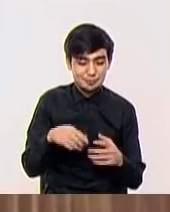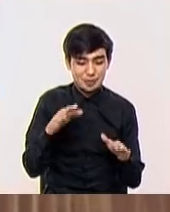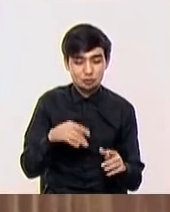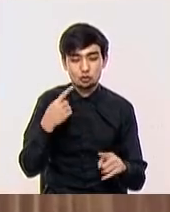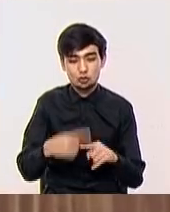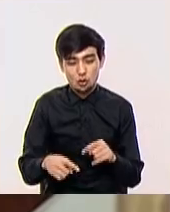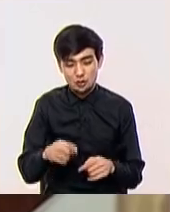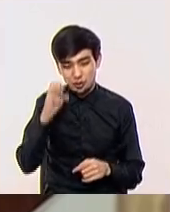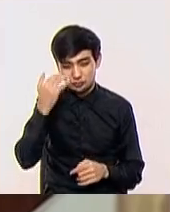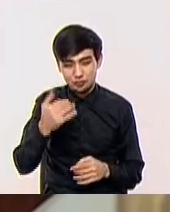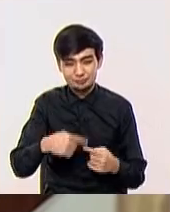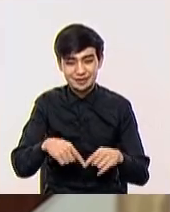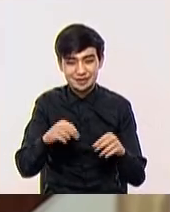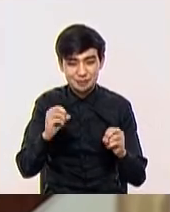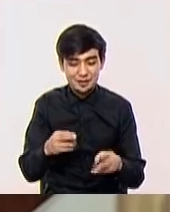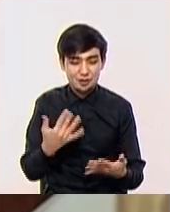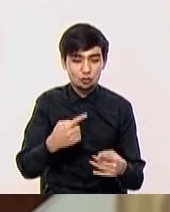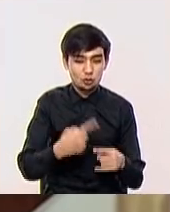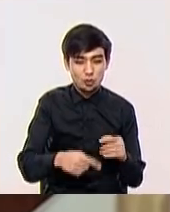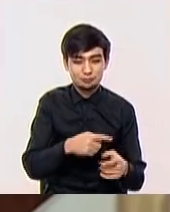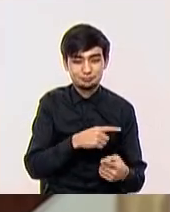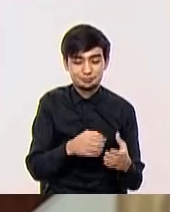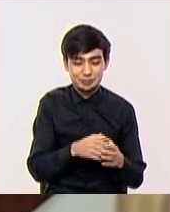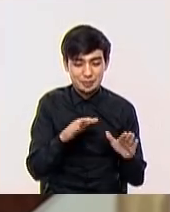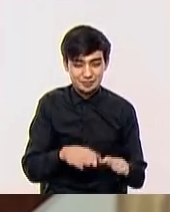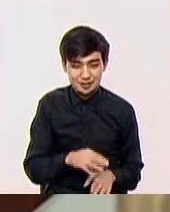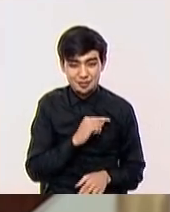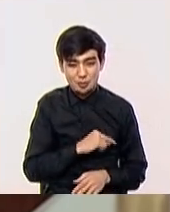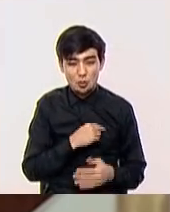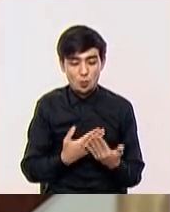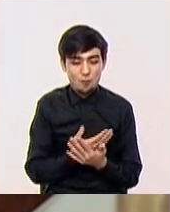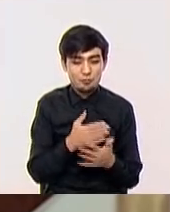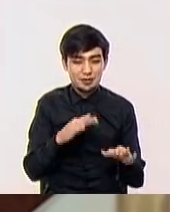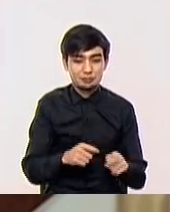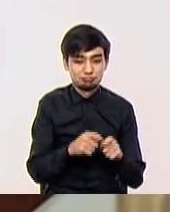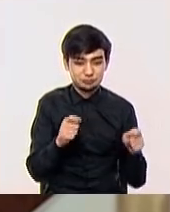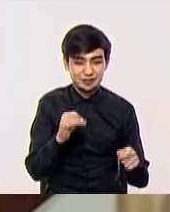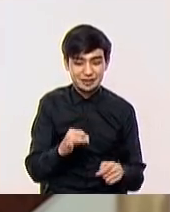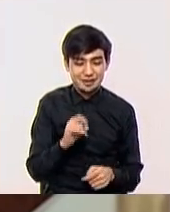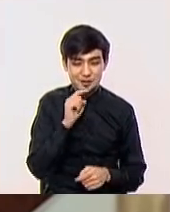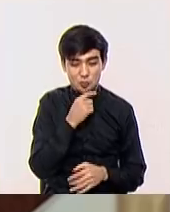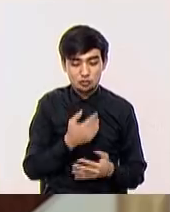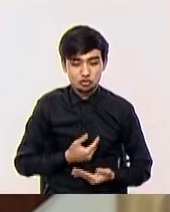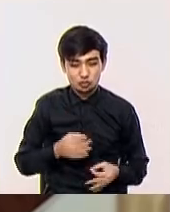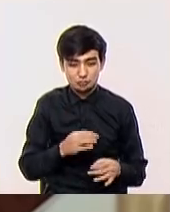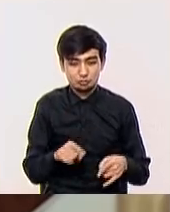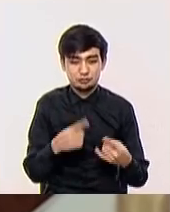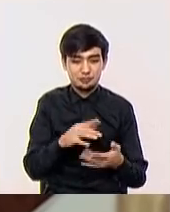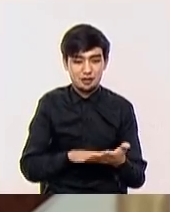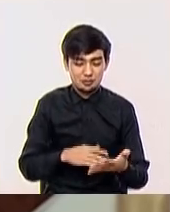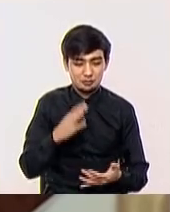да мемлекеттік және басқа кәсіпорындарда жаңа жұмыс орындарын құрып, өңір экономикасын әр тараптандыруға